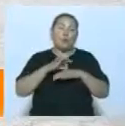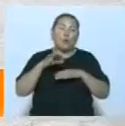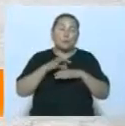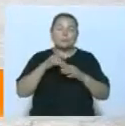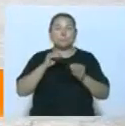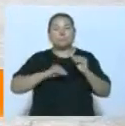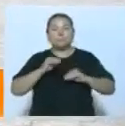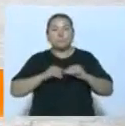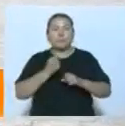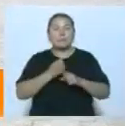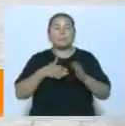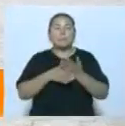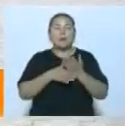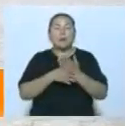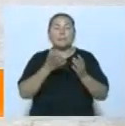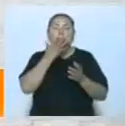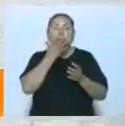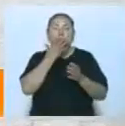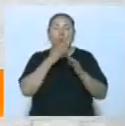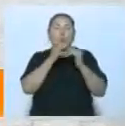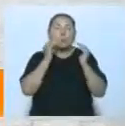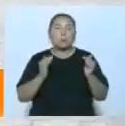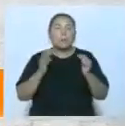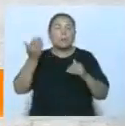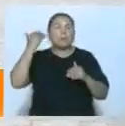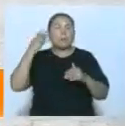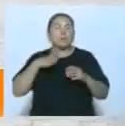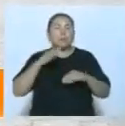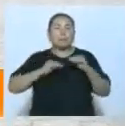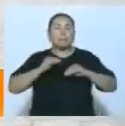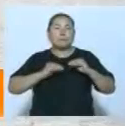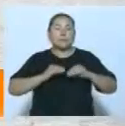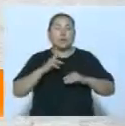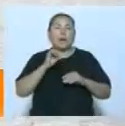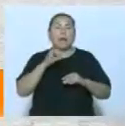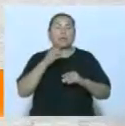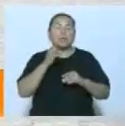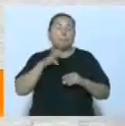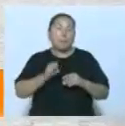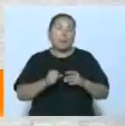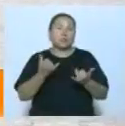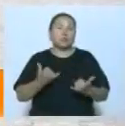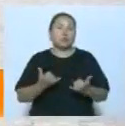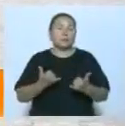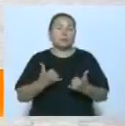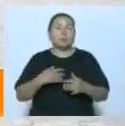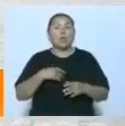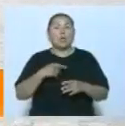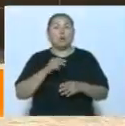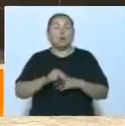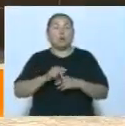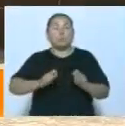Кашма помогает сохранять тепло в юрте. Наши предки в прошлом владели ремеслом изготовления кашмы, и сейчас мы передаем их навыки